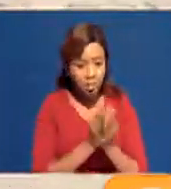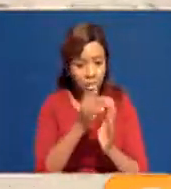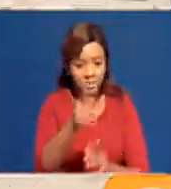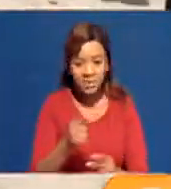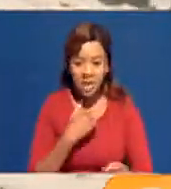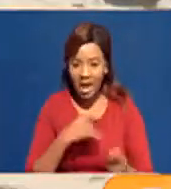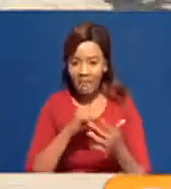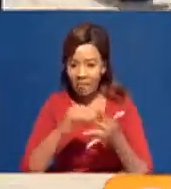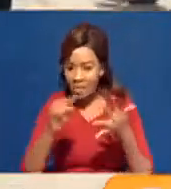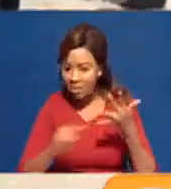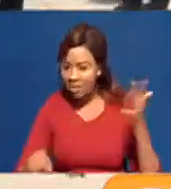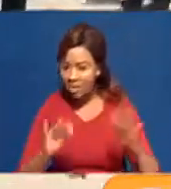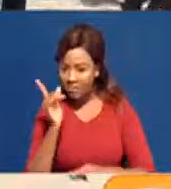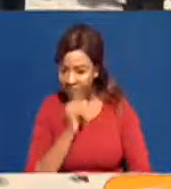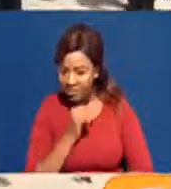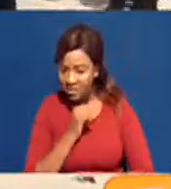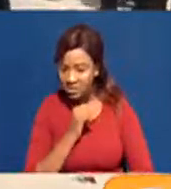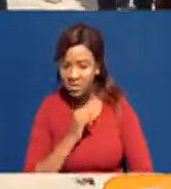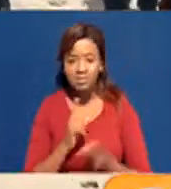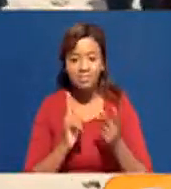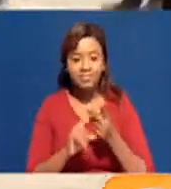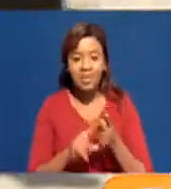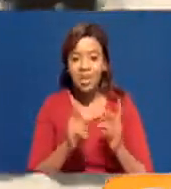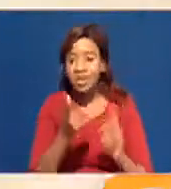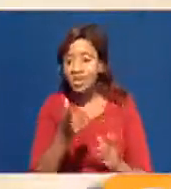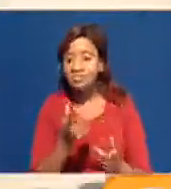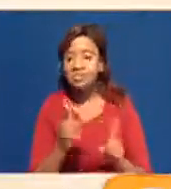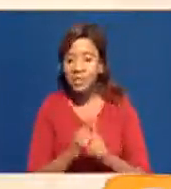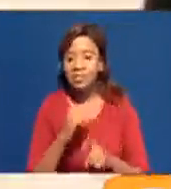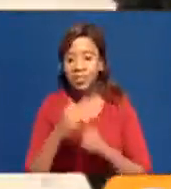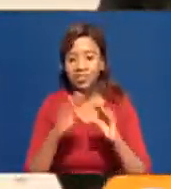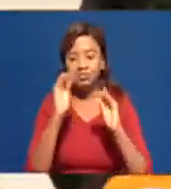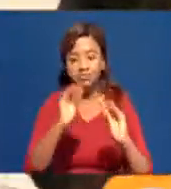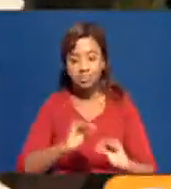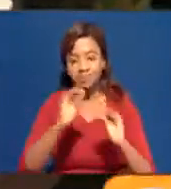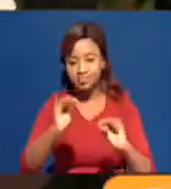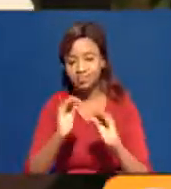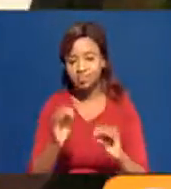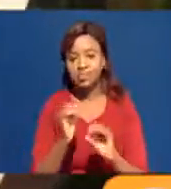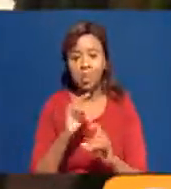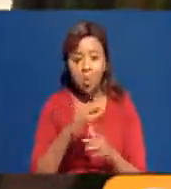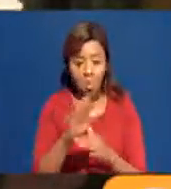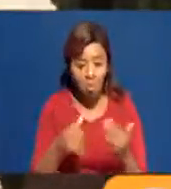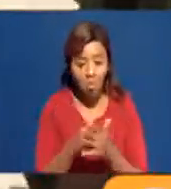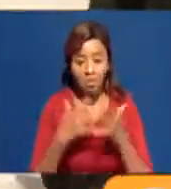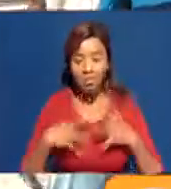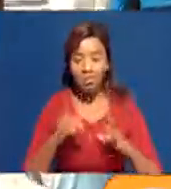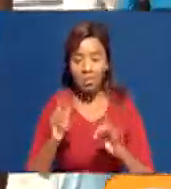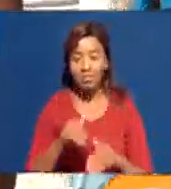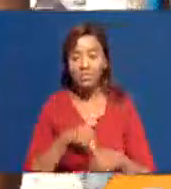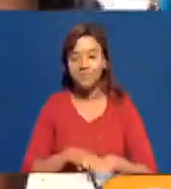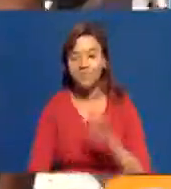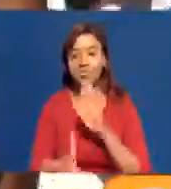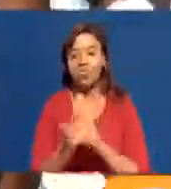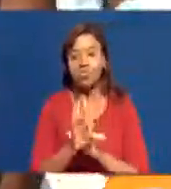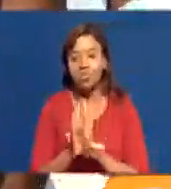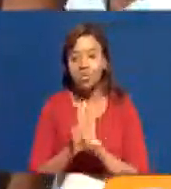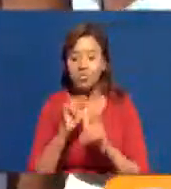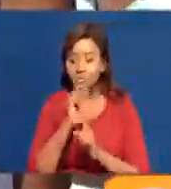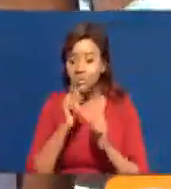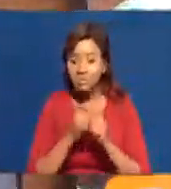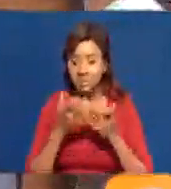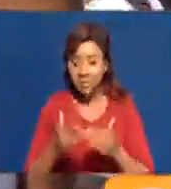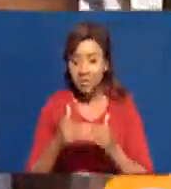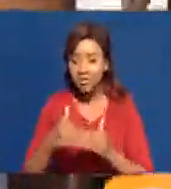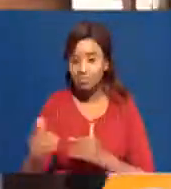vifaa vyote vya usalama, pamoja na kuendeleza kampeni ya kuhakikisha kanuni zote zimefuatwa hasa msimu huu wa